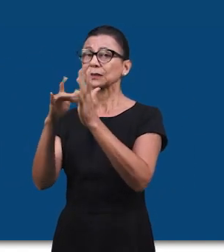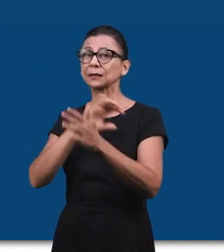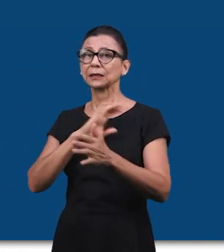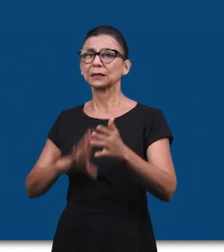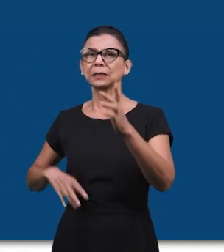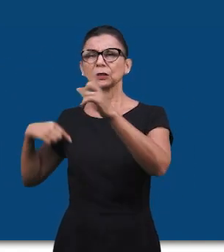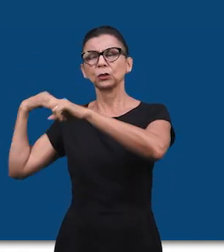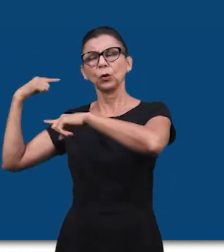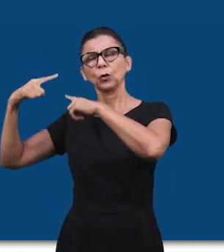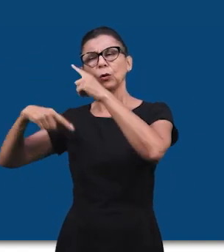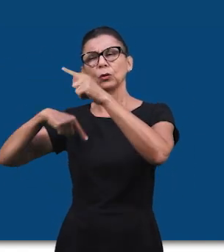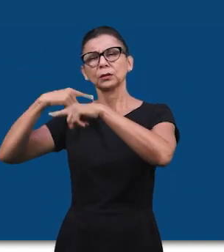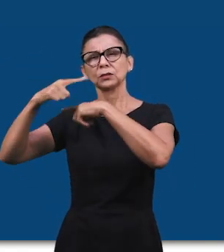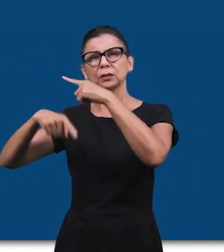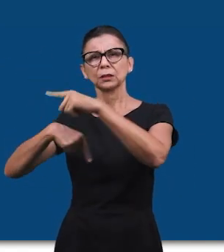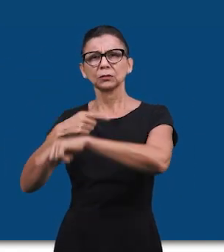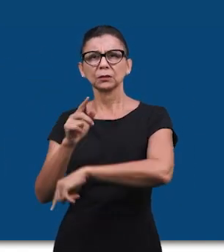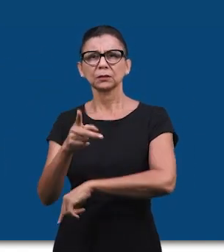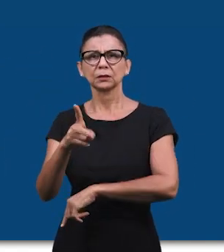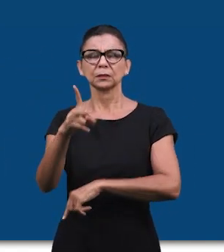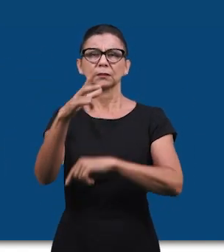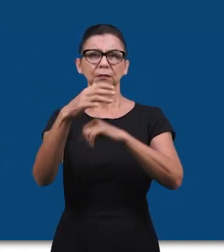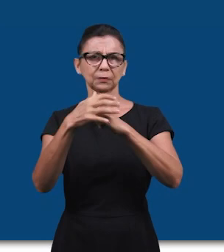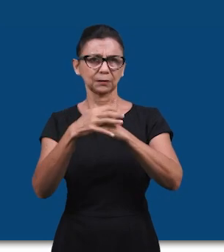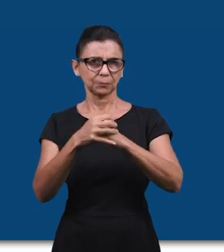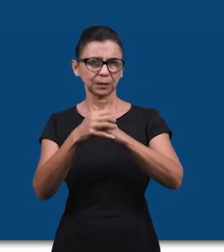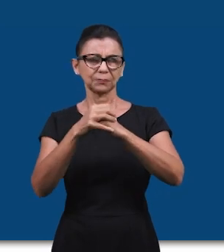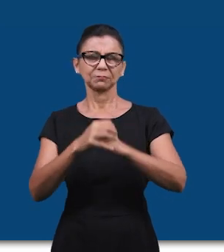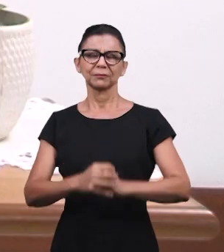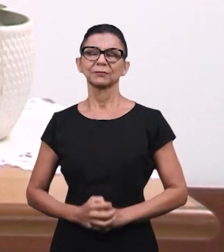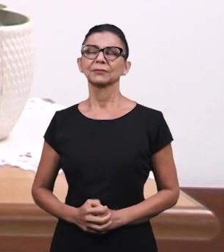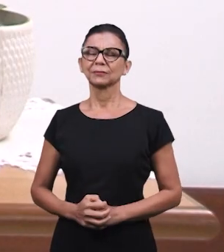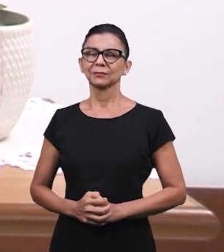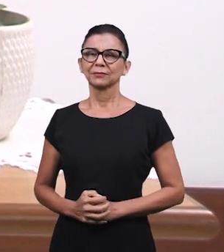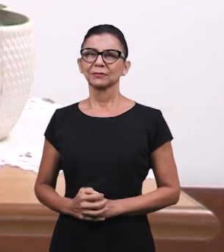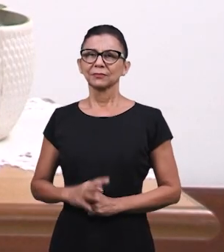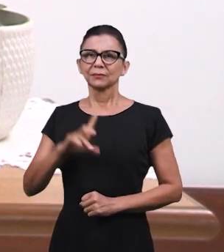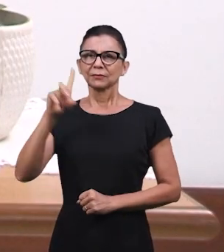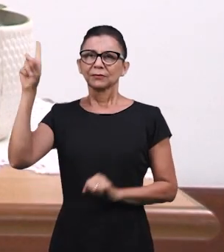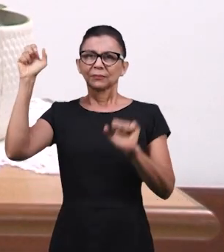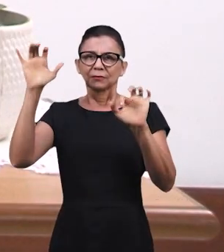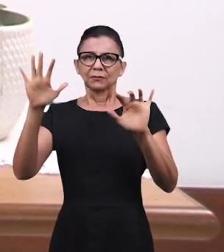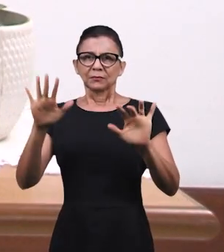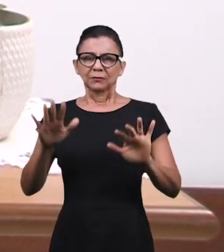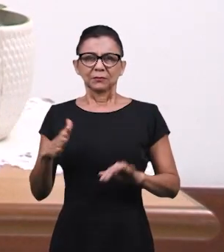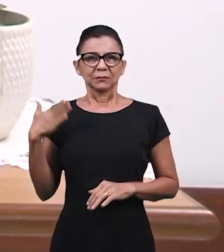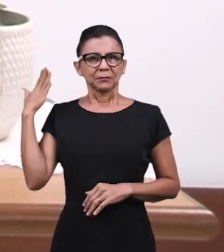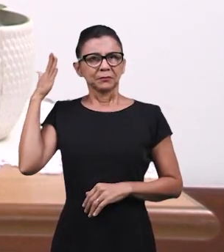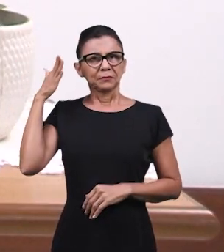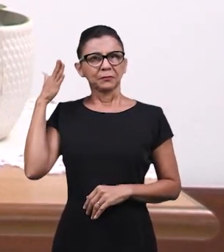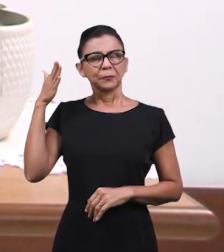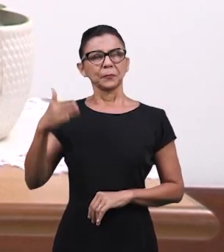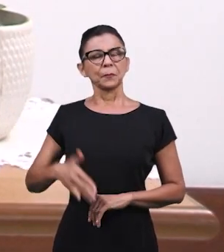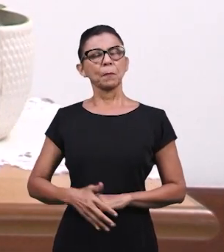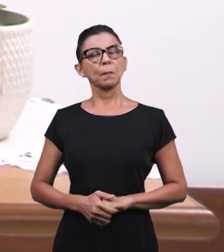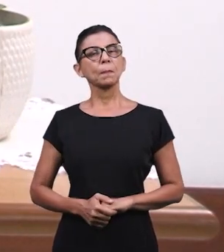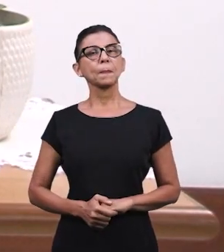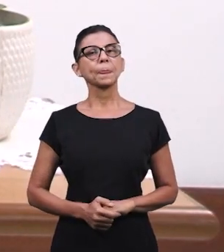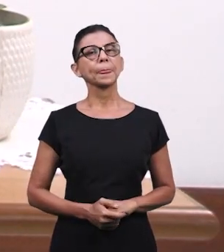роды от века до века. Аминь». Господь, да благословит всех нас в чтении Его